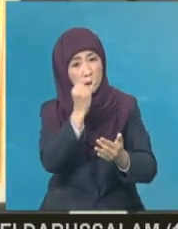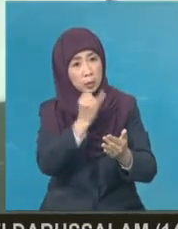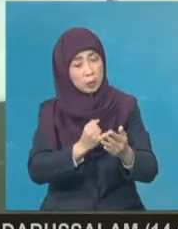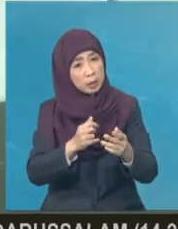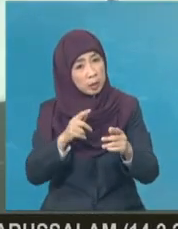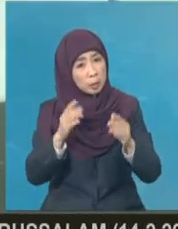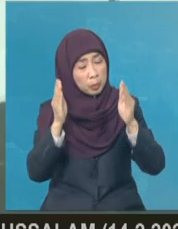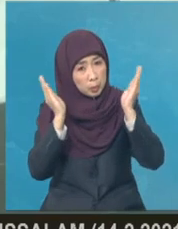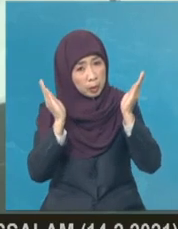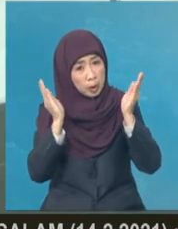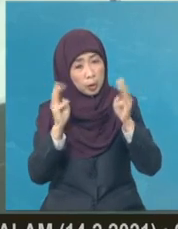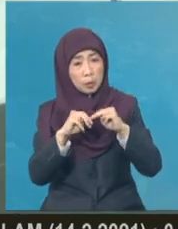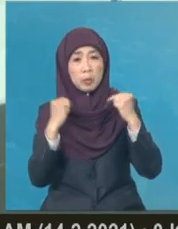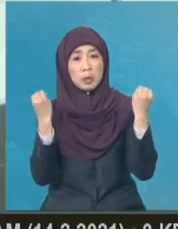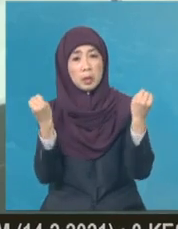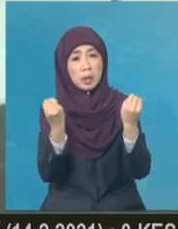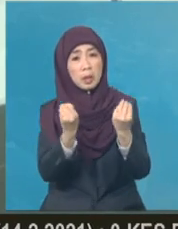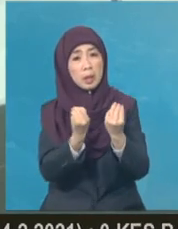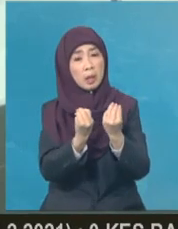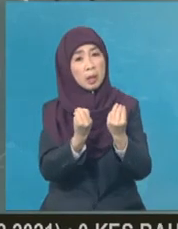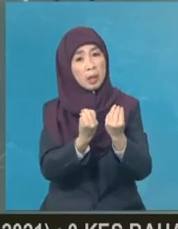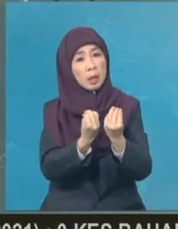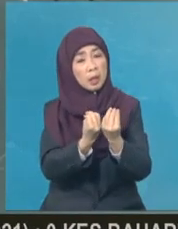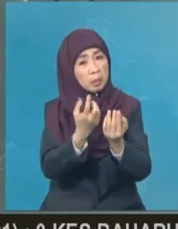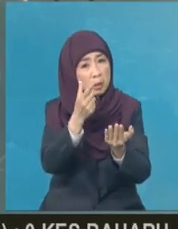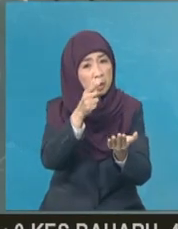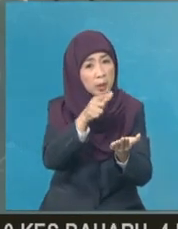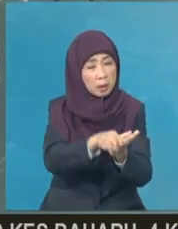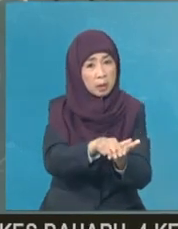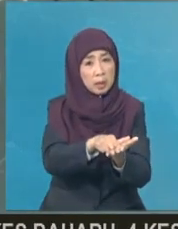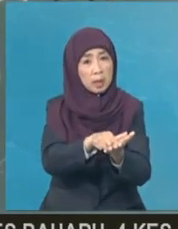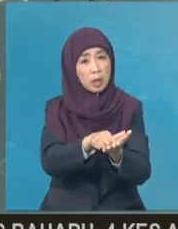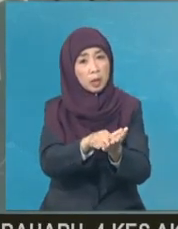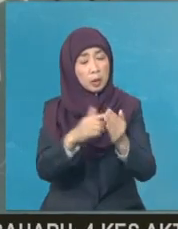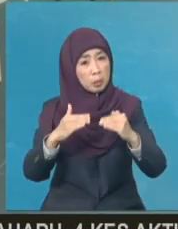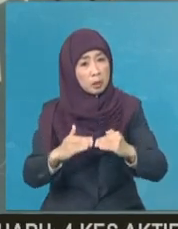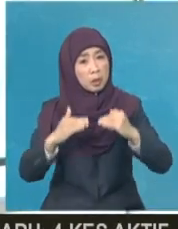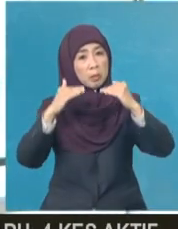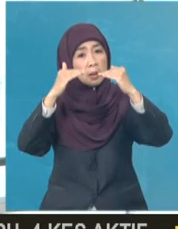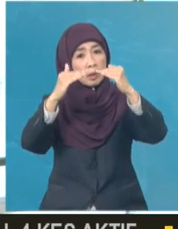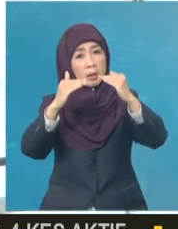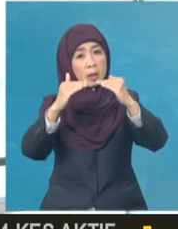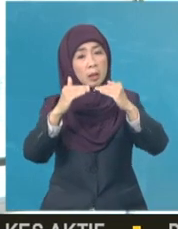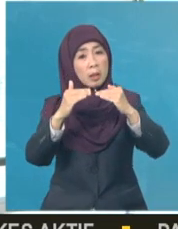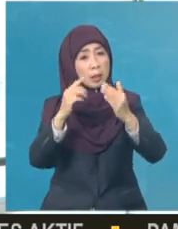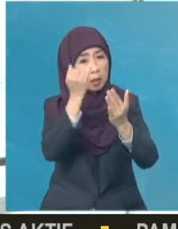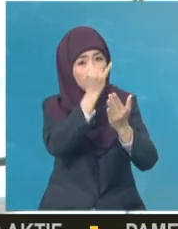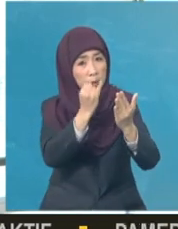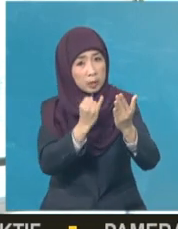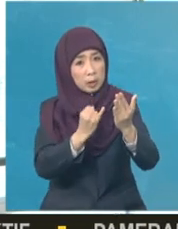ketepatan The Spirit of masyarakat dapat menghargainya disamping kita dicoba memartabatkan sedia do ha